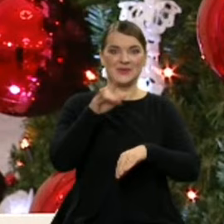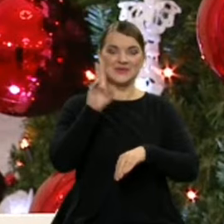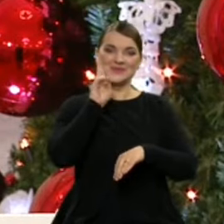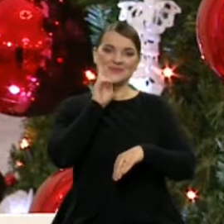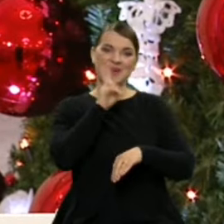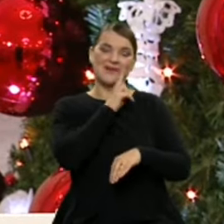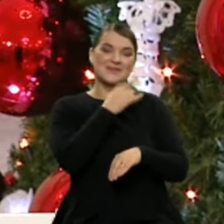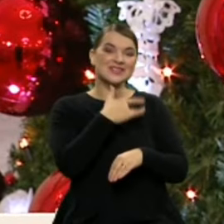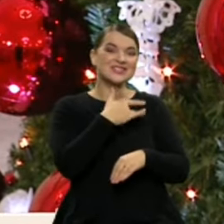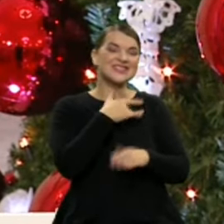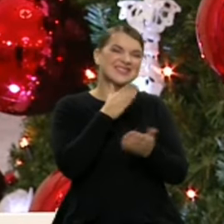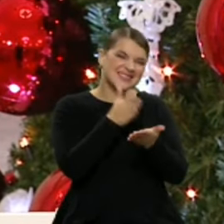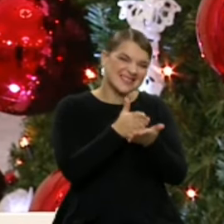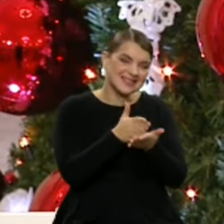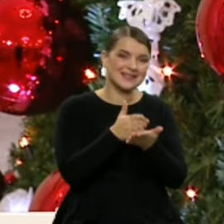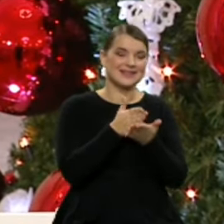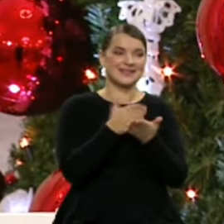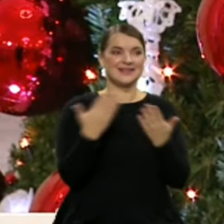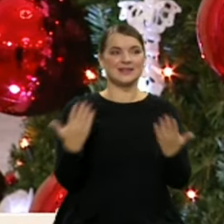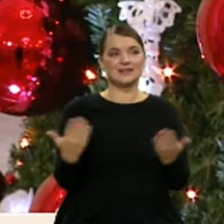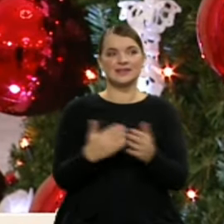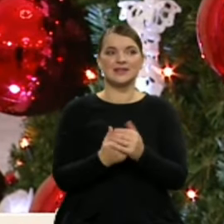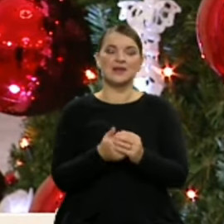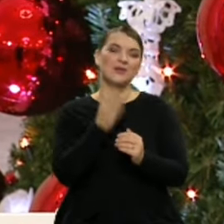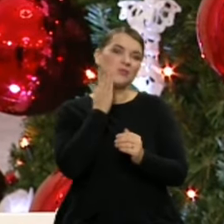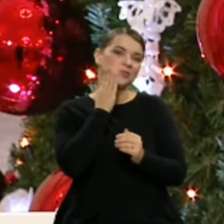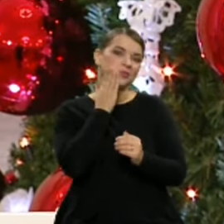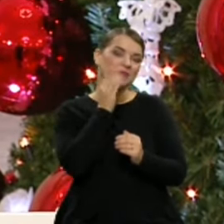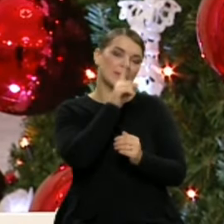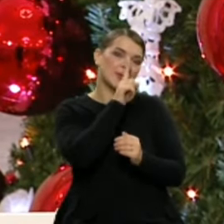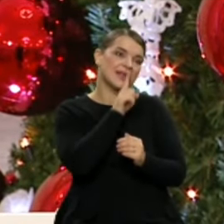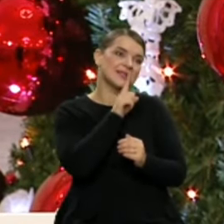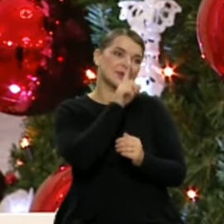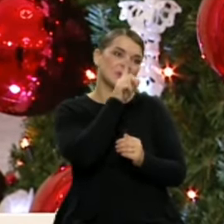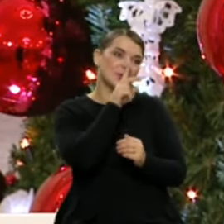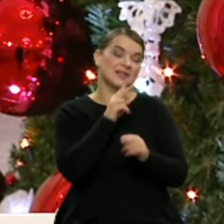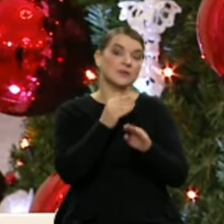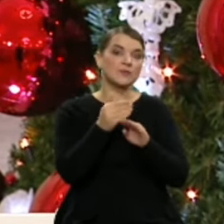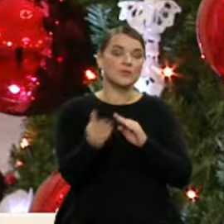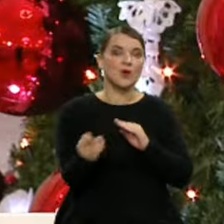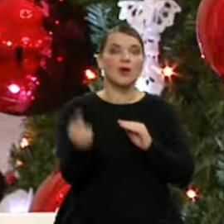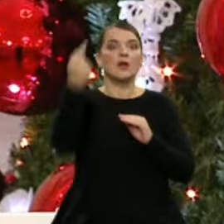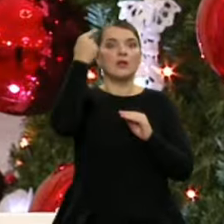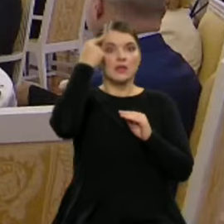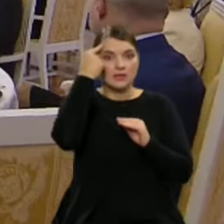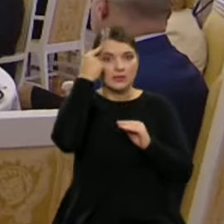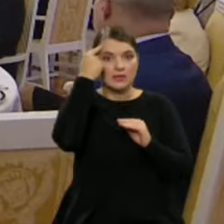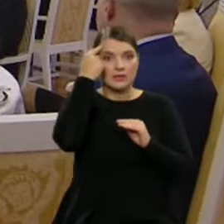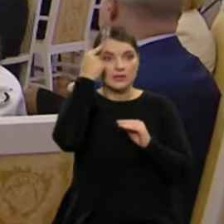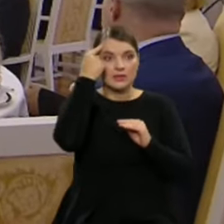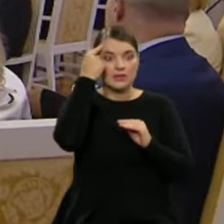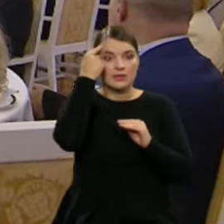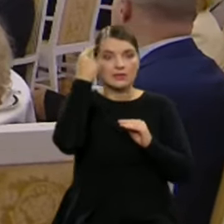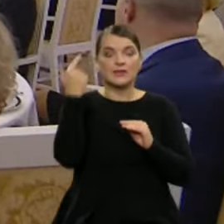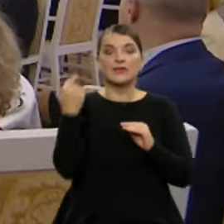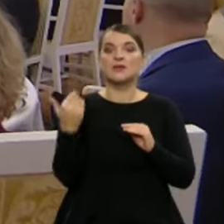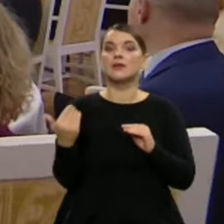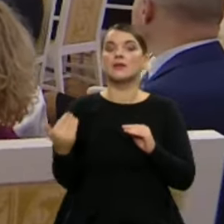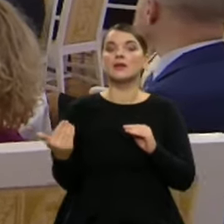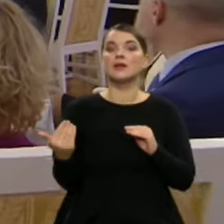mane. Ir po kokių poros mėnesių turėjau progą susipažinti